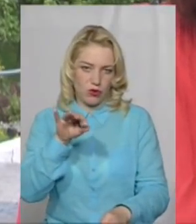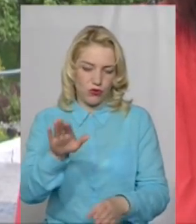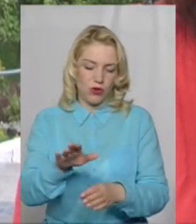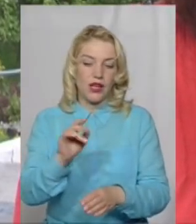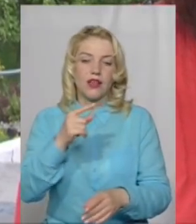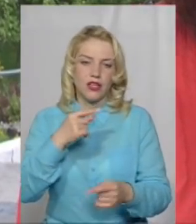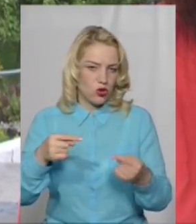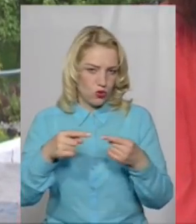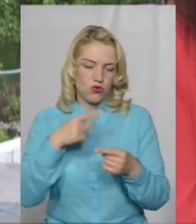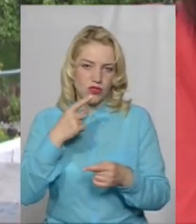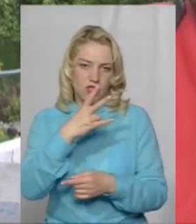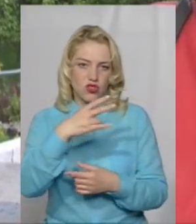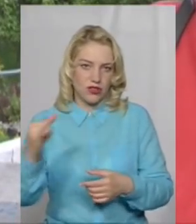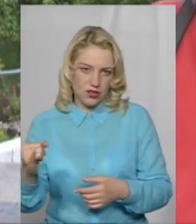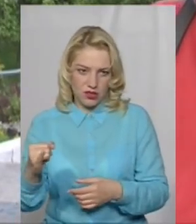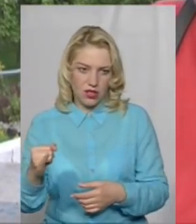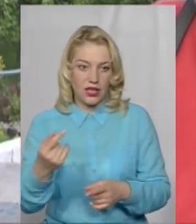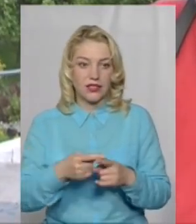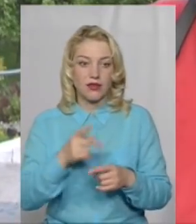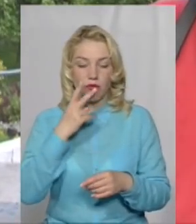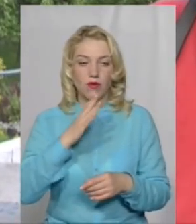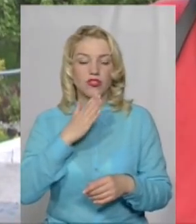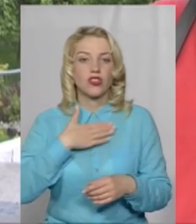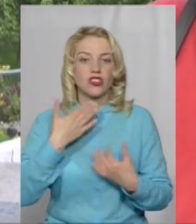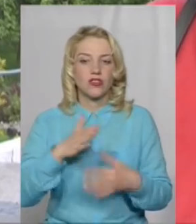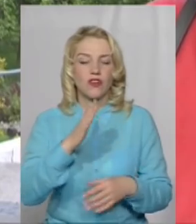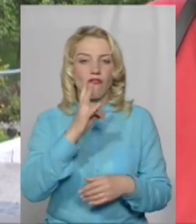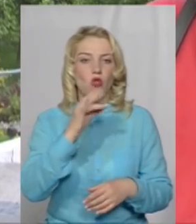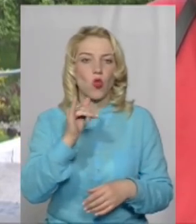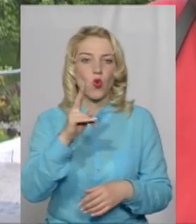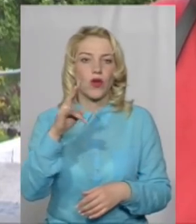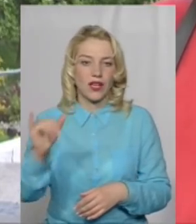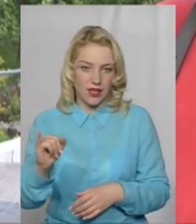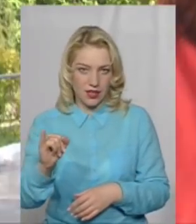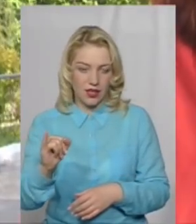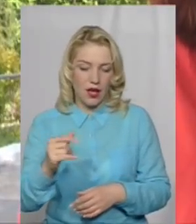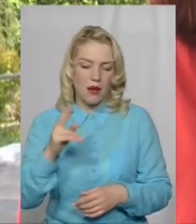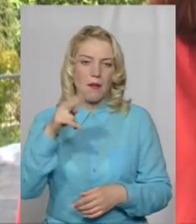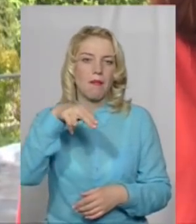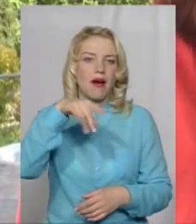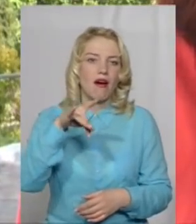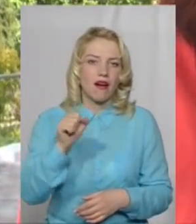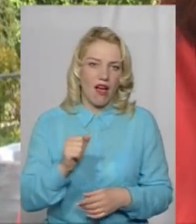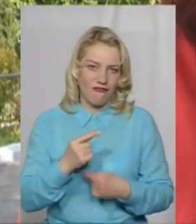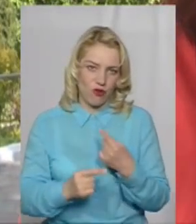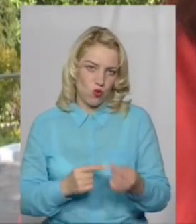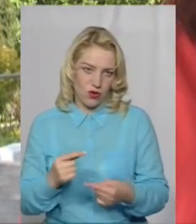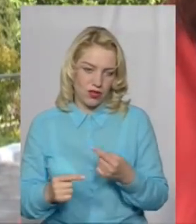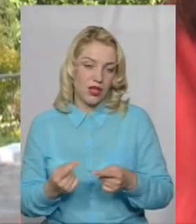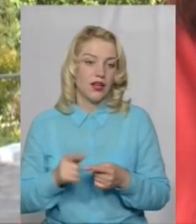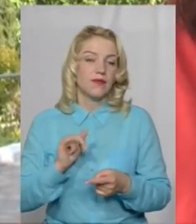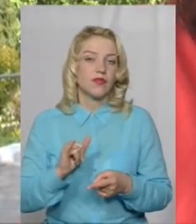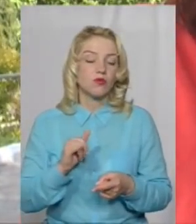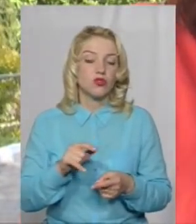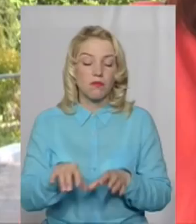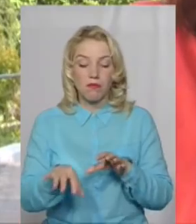ні, але це побачать уже наші внуки і побачать або правнуки. Зрештою, в той чи інший спосіб природний